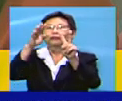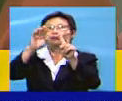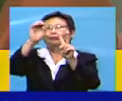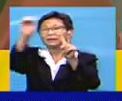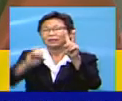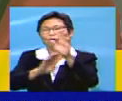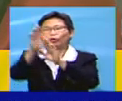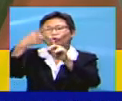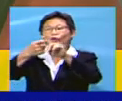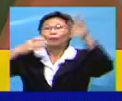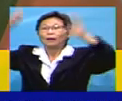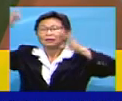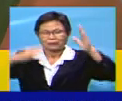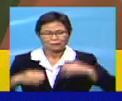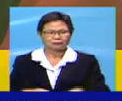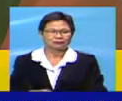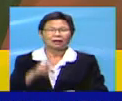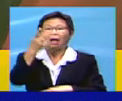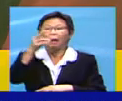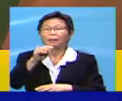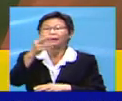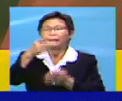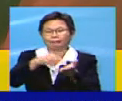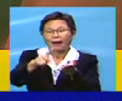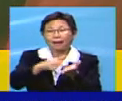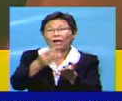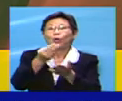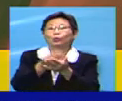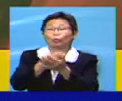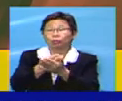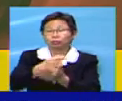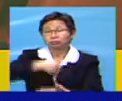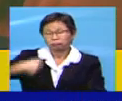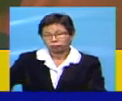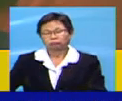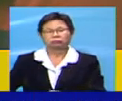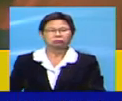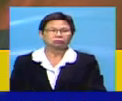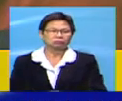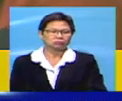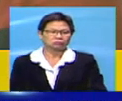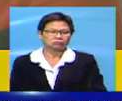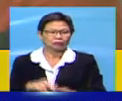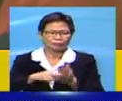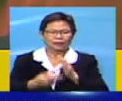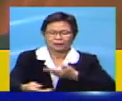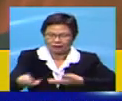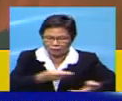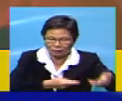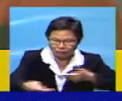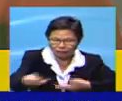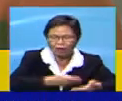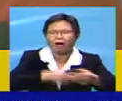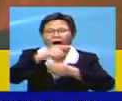Malaysia, right? The RMB payment, you know, in terms of value. This one is more in the both in and out, anything